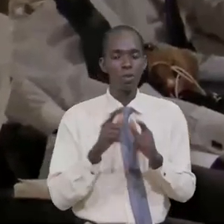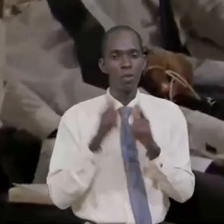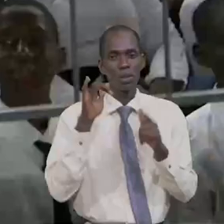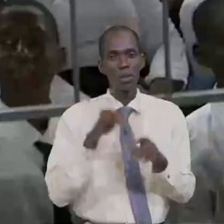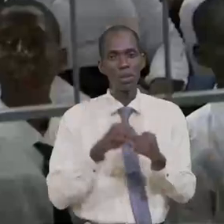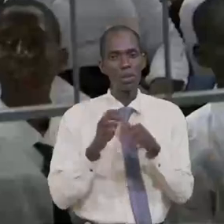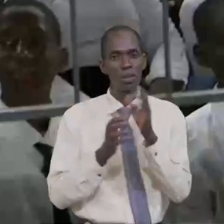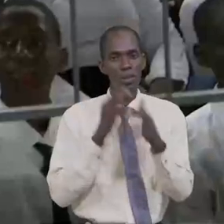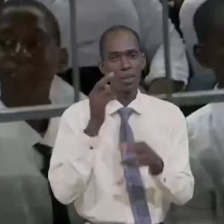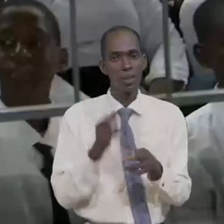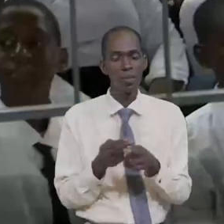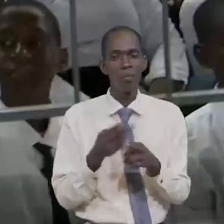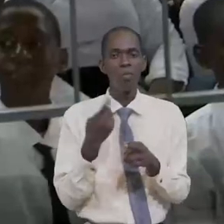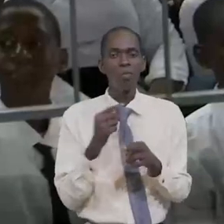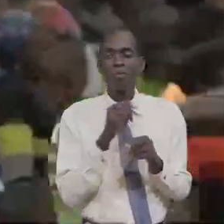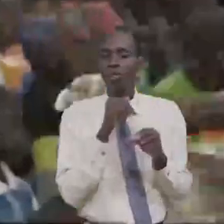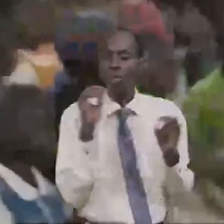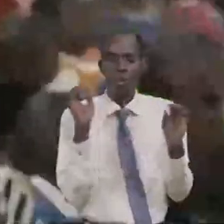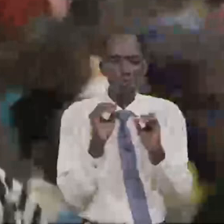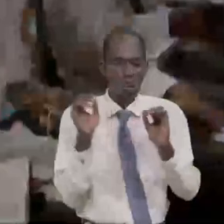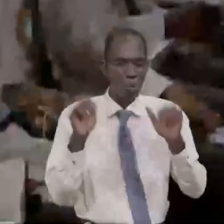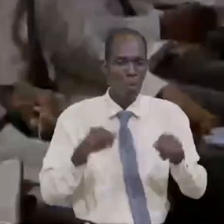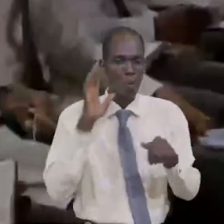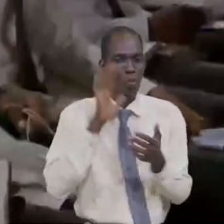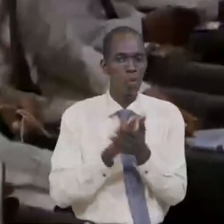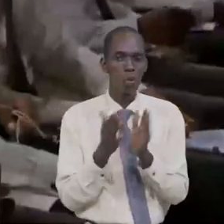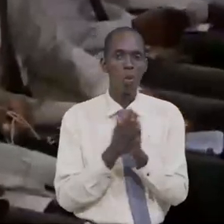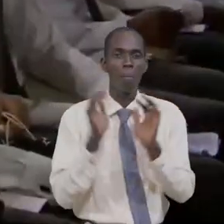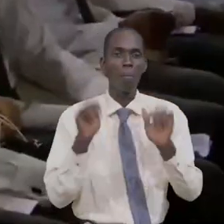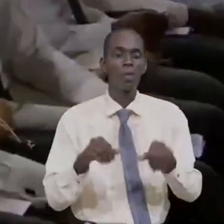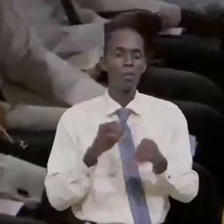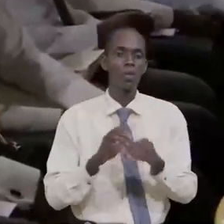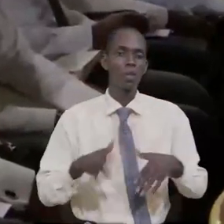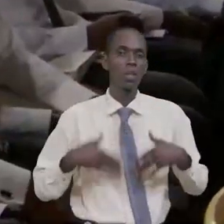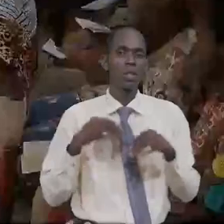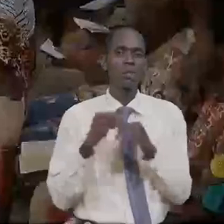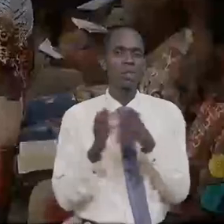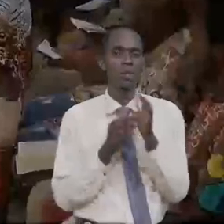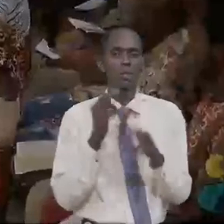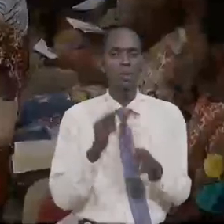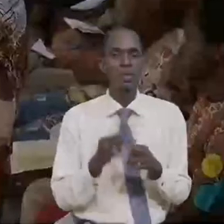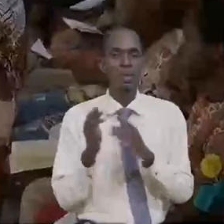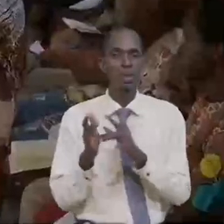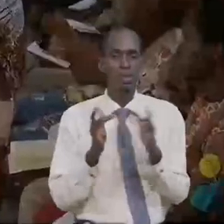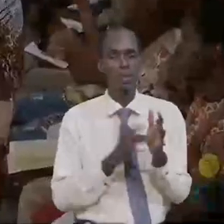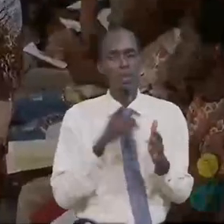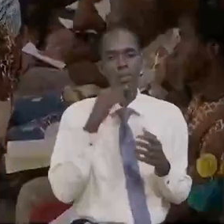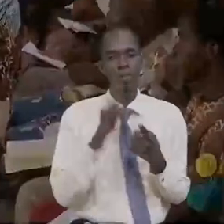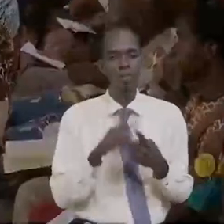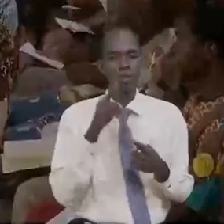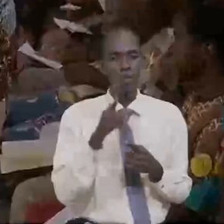impossibilités seront possibles dans ta vie Jésus lui te dit si tu peux